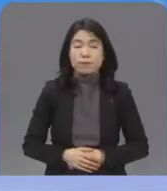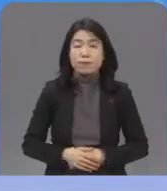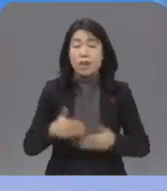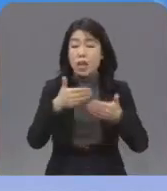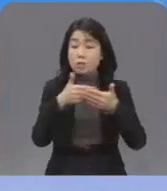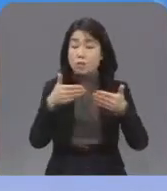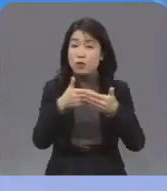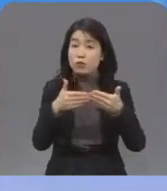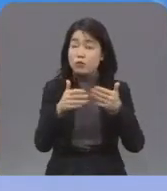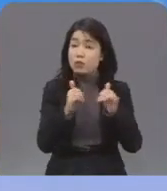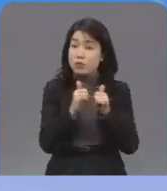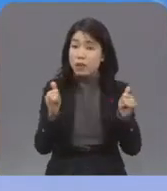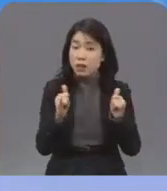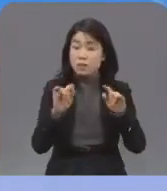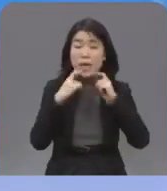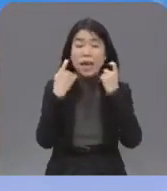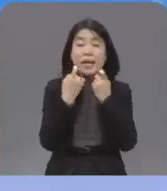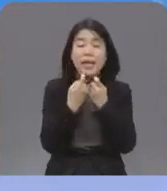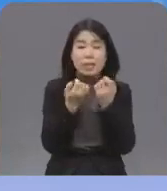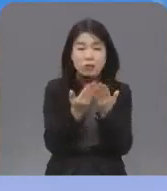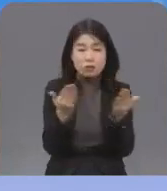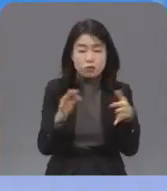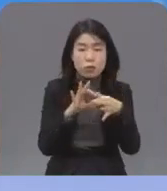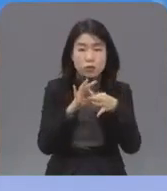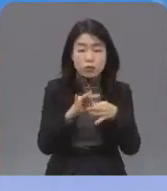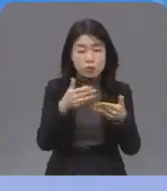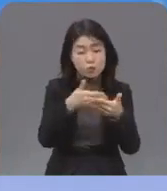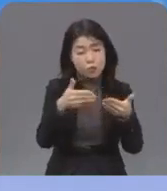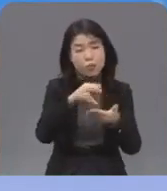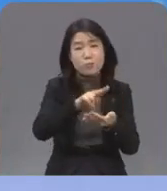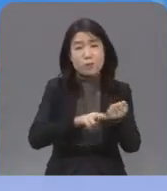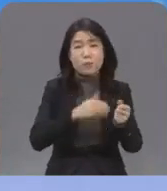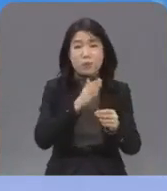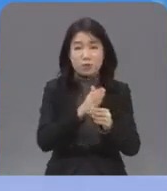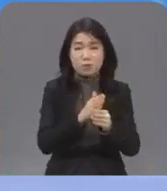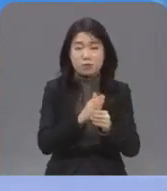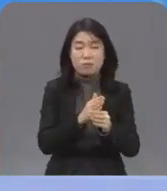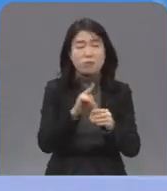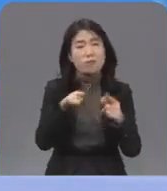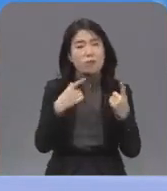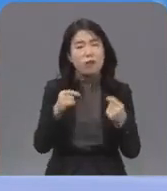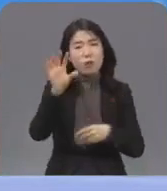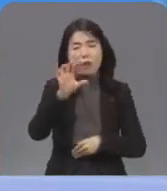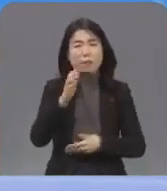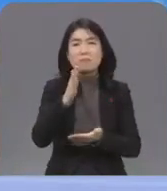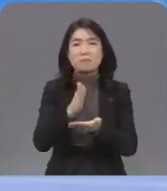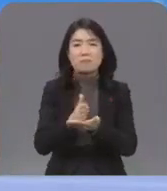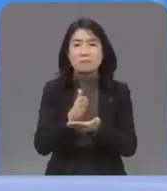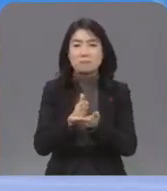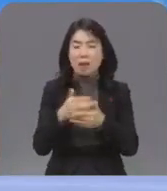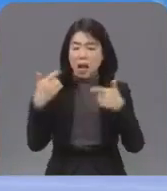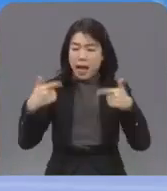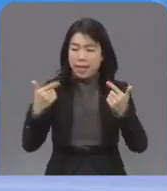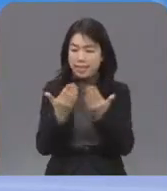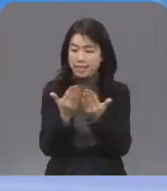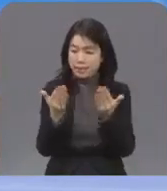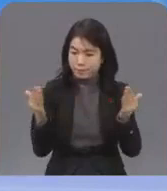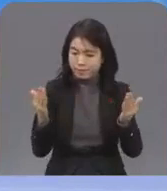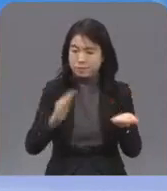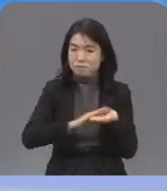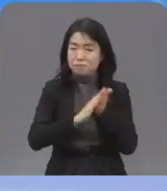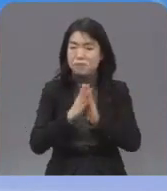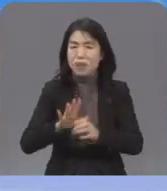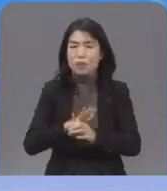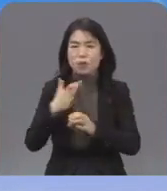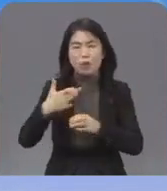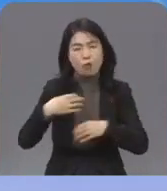미술 작가들은 주로 개인 전시회를 통해서 작품을 판매하고 있는데요. 이 같은 관행을 깨고 상설 전시회로